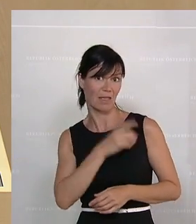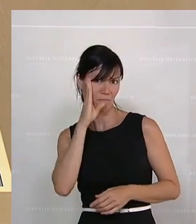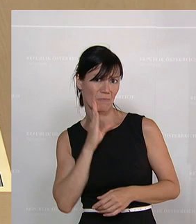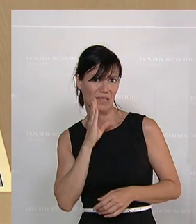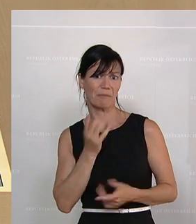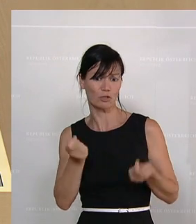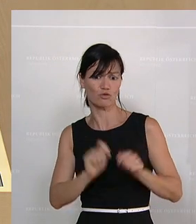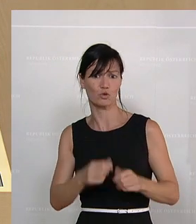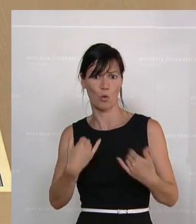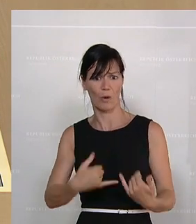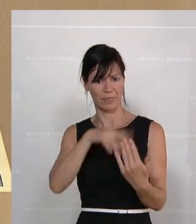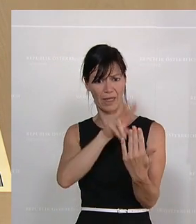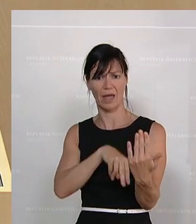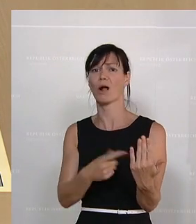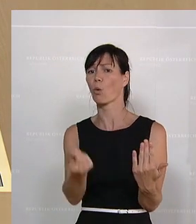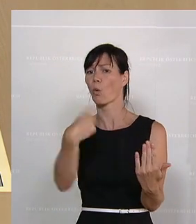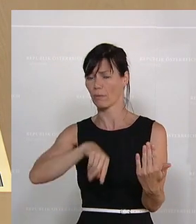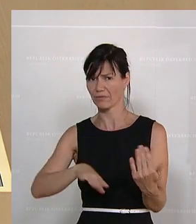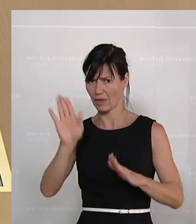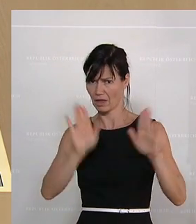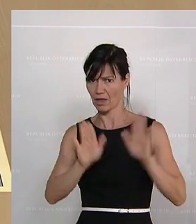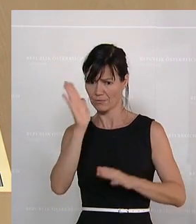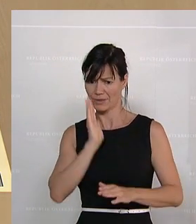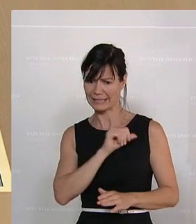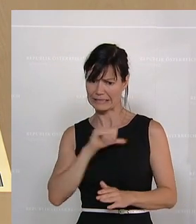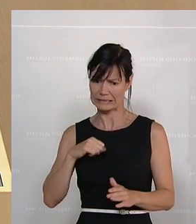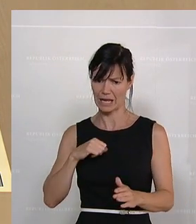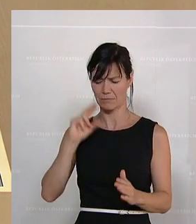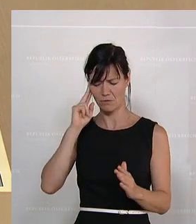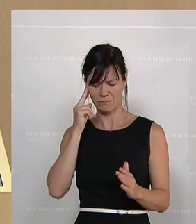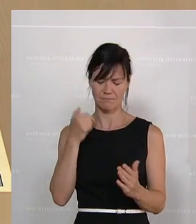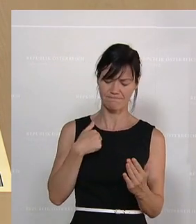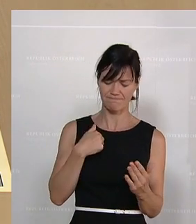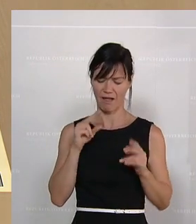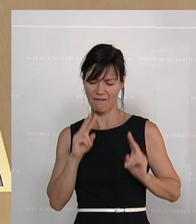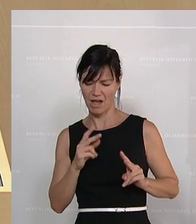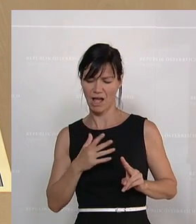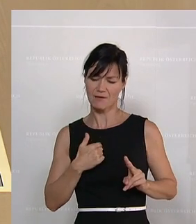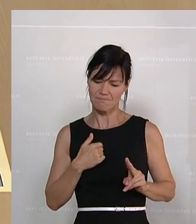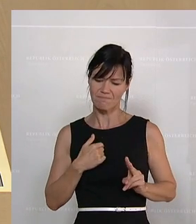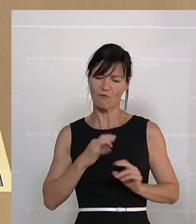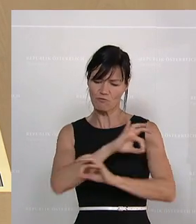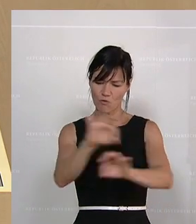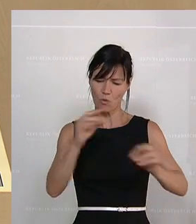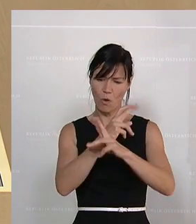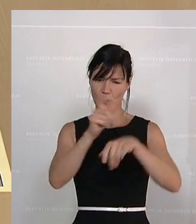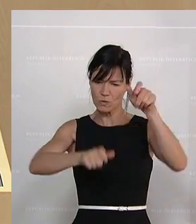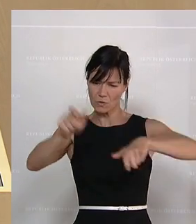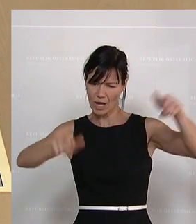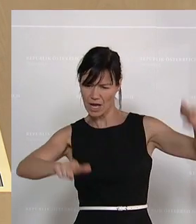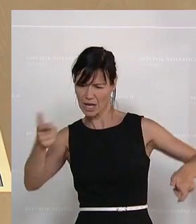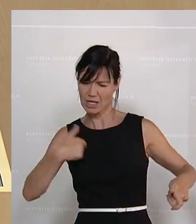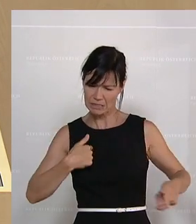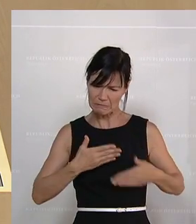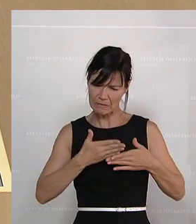beschlüsse die heute hier anstehen sich zu fragen habe ich jetzt hier tatsächlich im sinne der österreicherinnen und österreicher oder vielleicht das